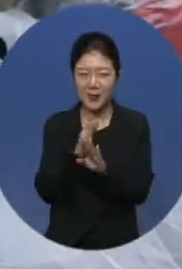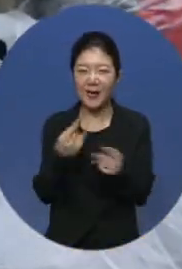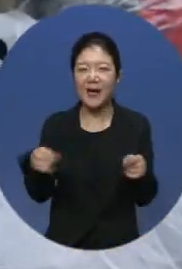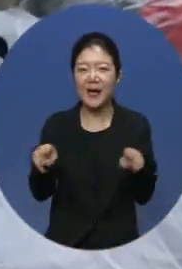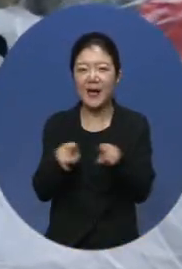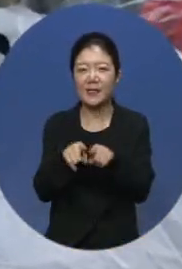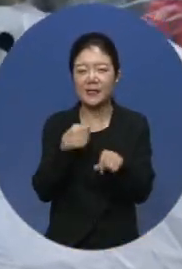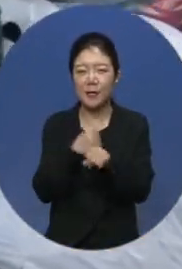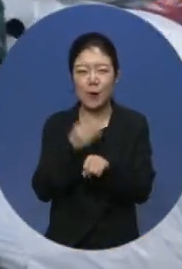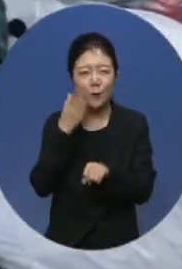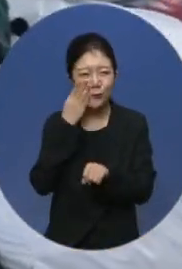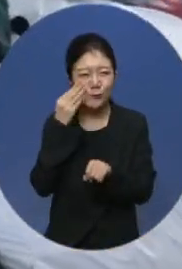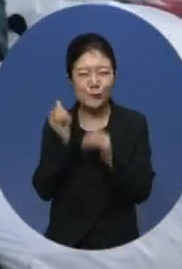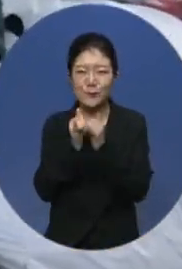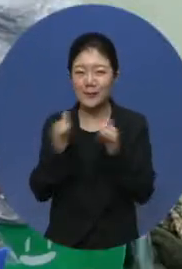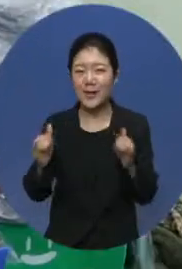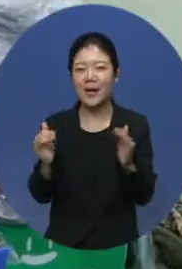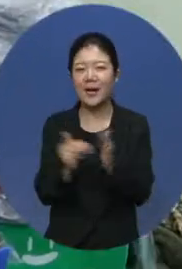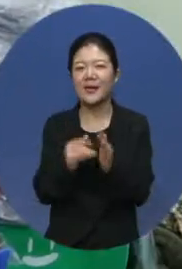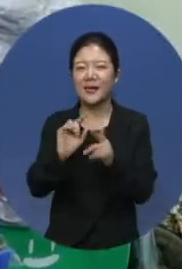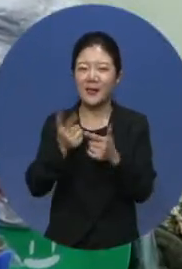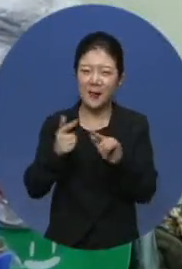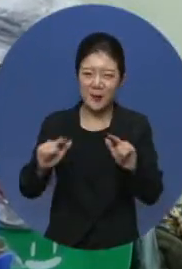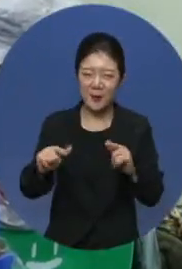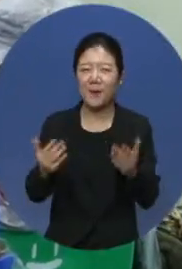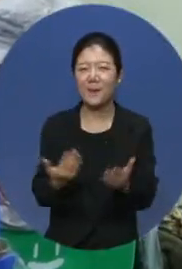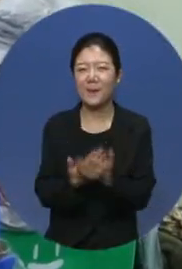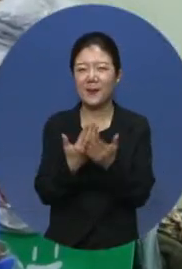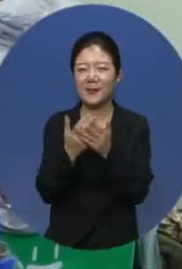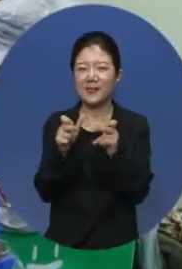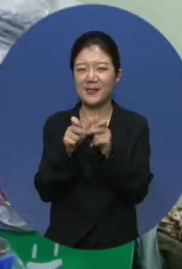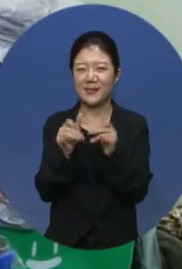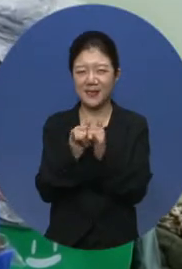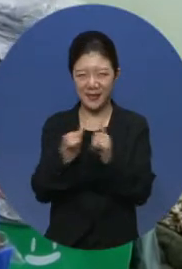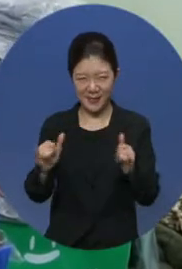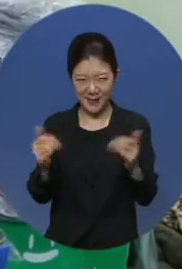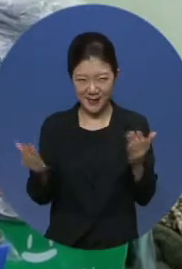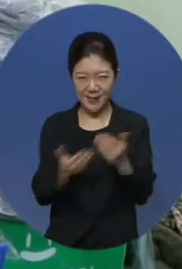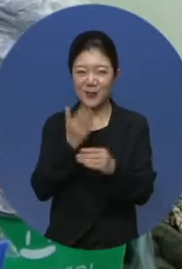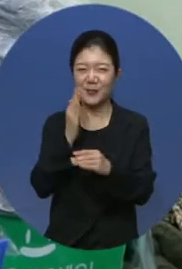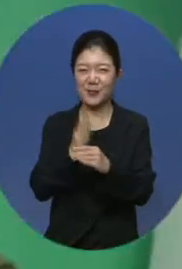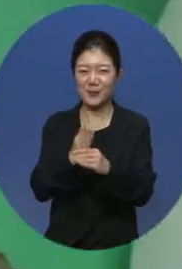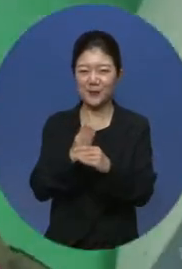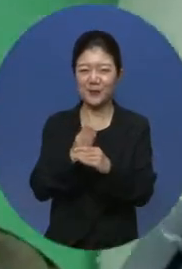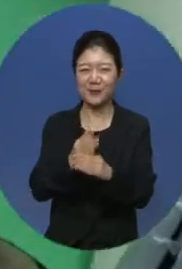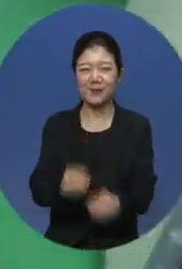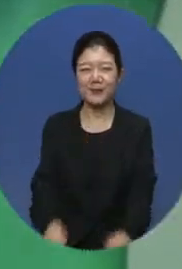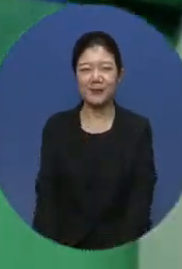함께한 숙련자까지 다양한 발달장애인이 일하고 있는데요.